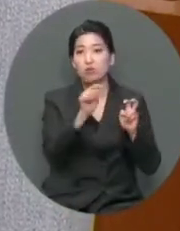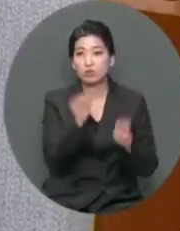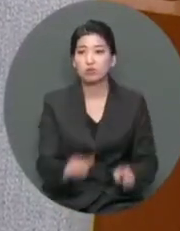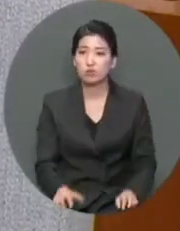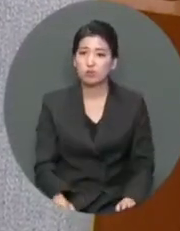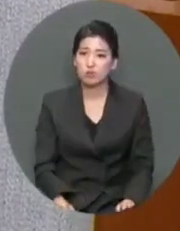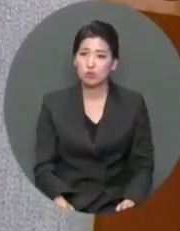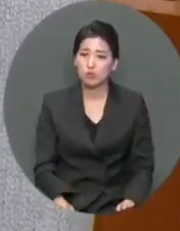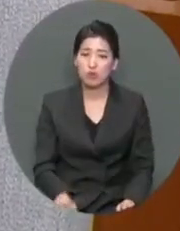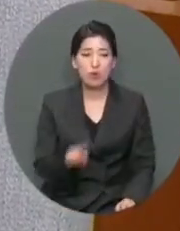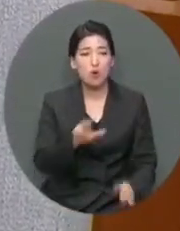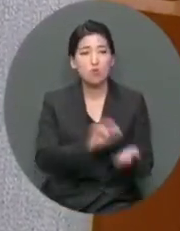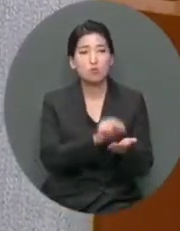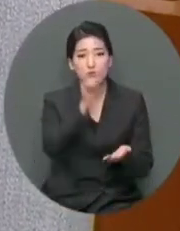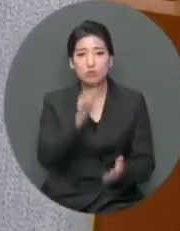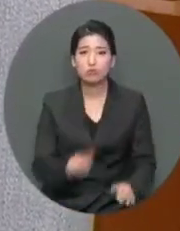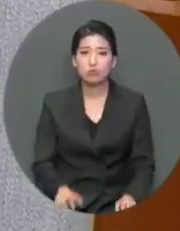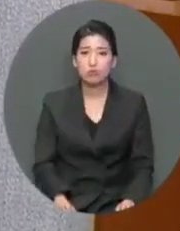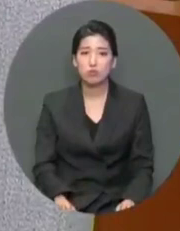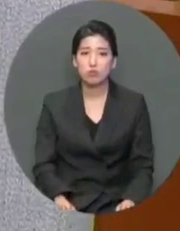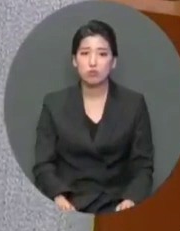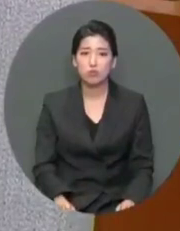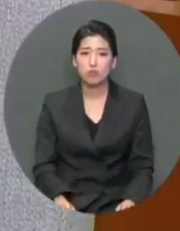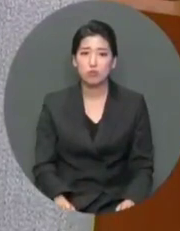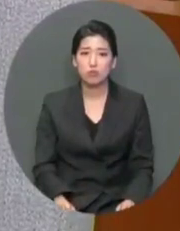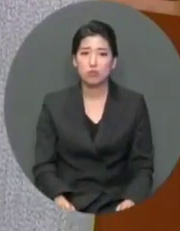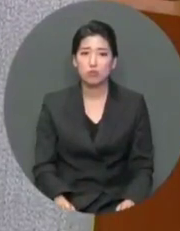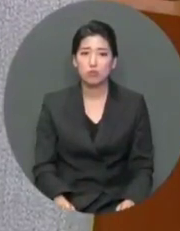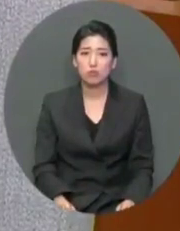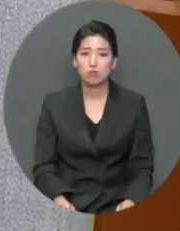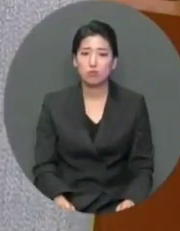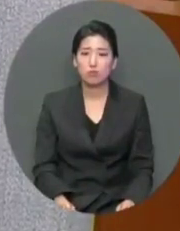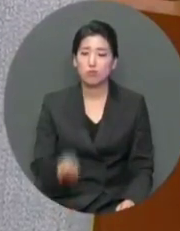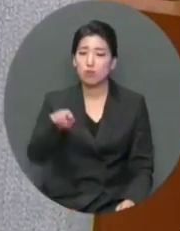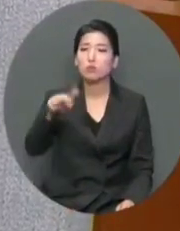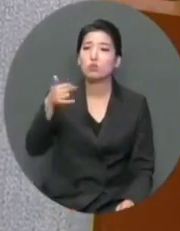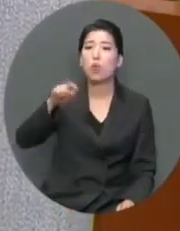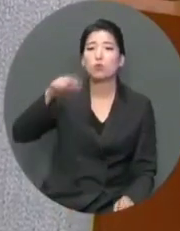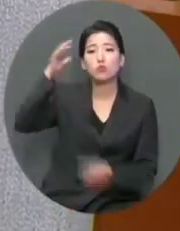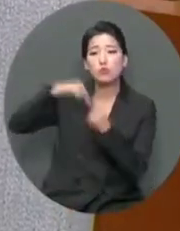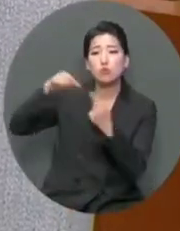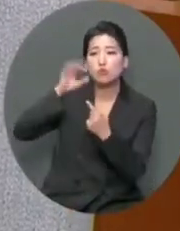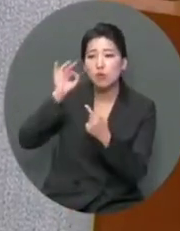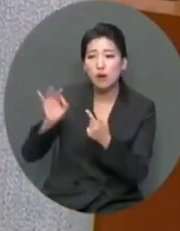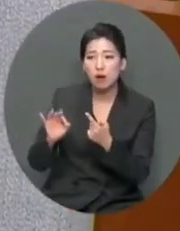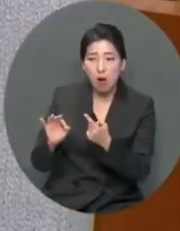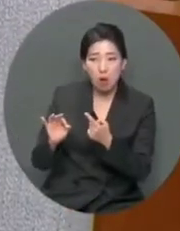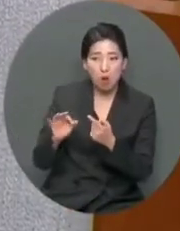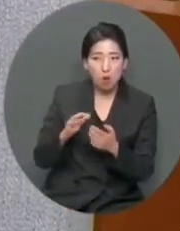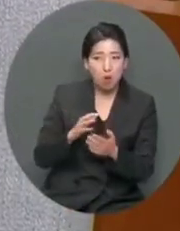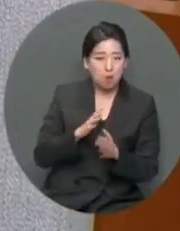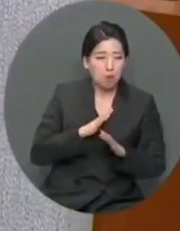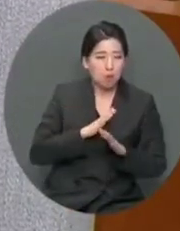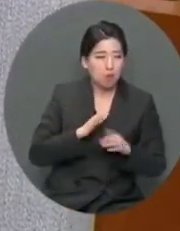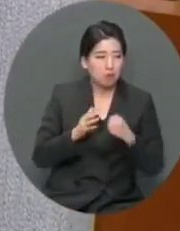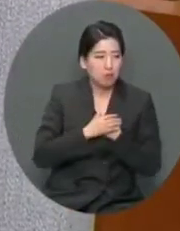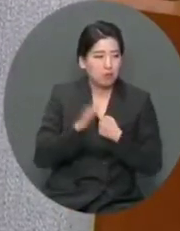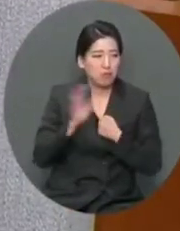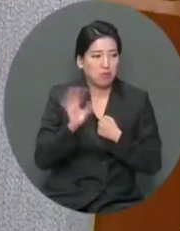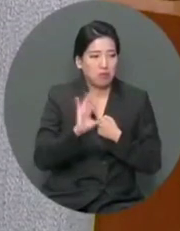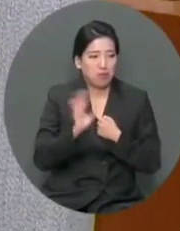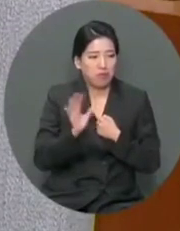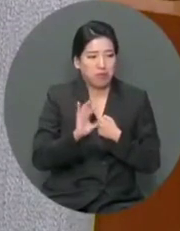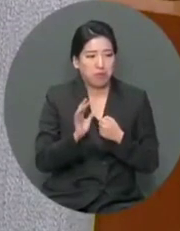게 그렇게 억울하시면 아예, 아이고, 내가 그 조국 때 하는 거 보니까 나는 하면 안 되겠더라. 그렇게 얘기하셨어야 돼요. 근데 검증에